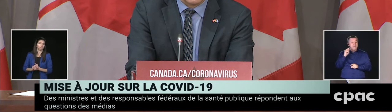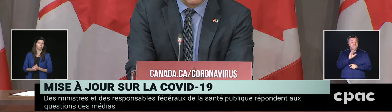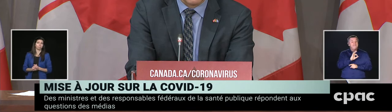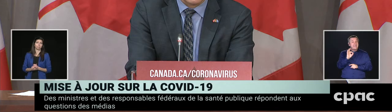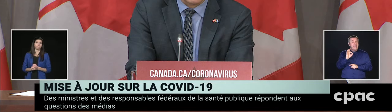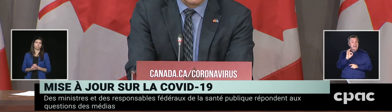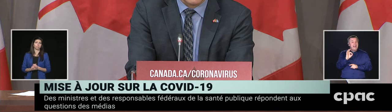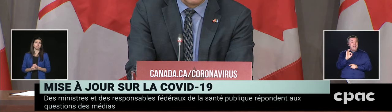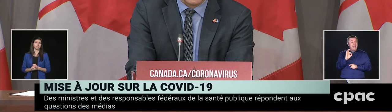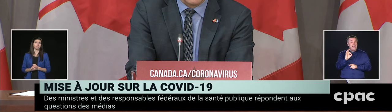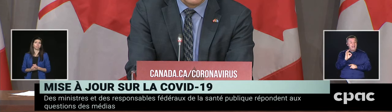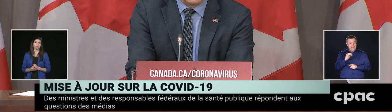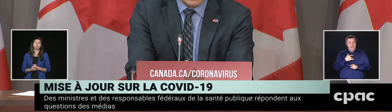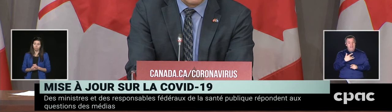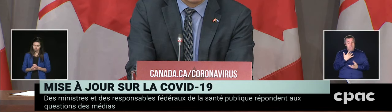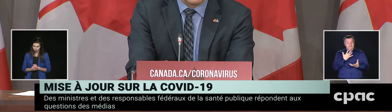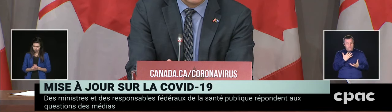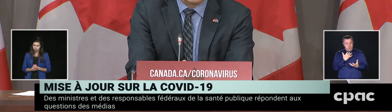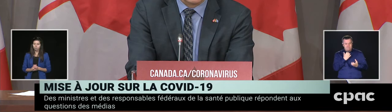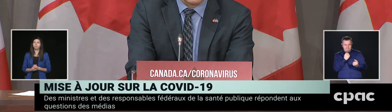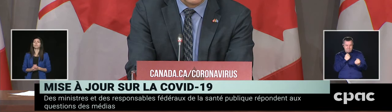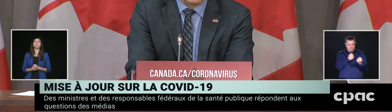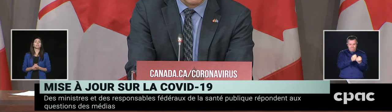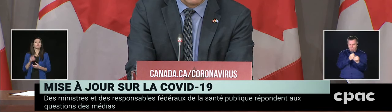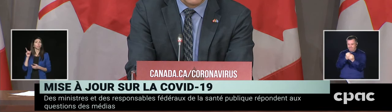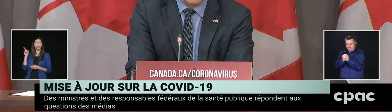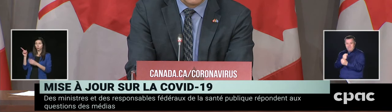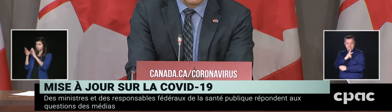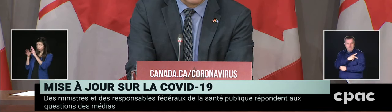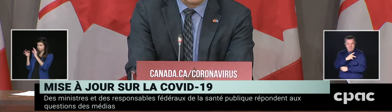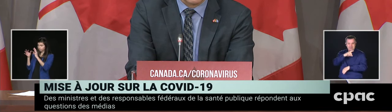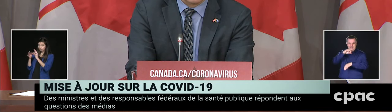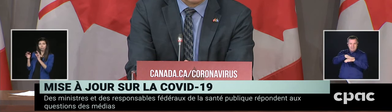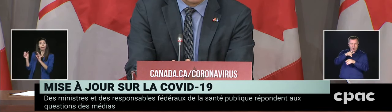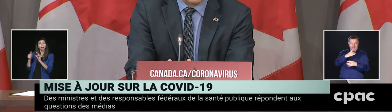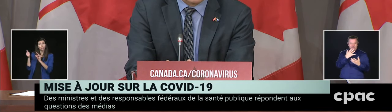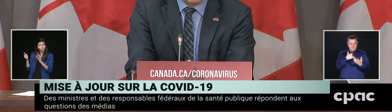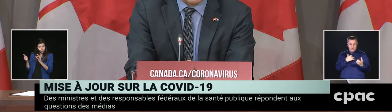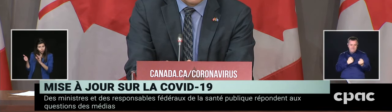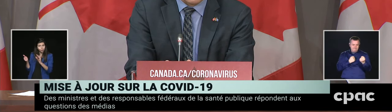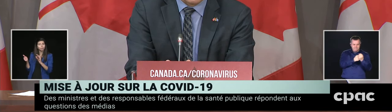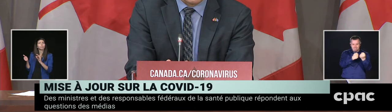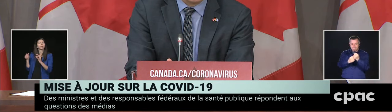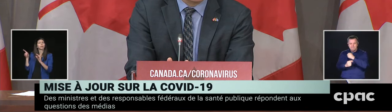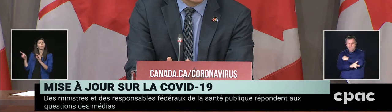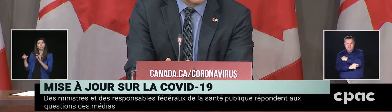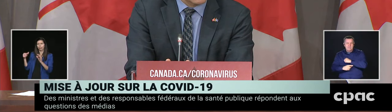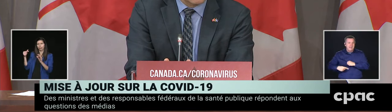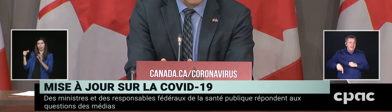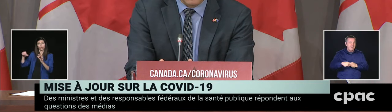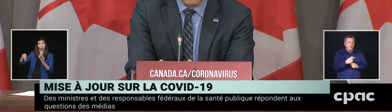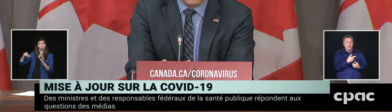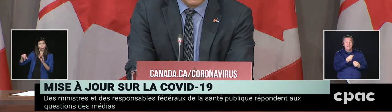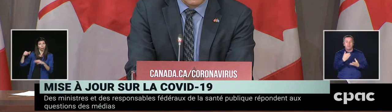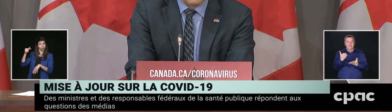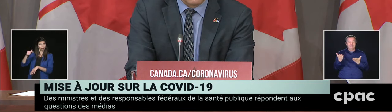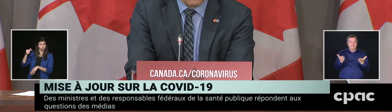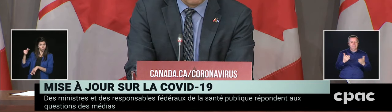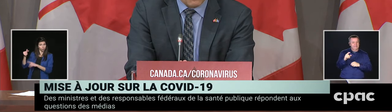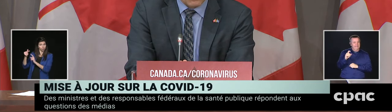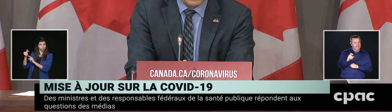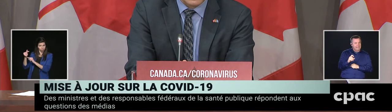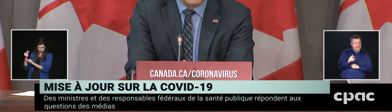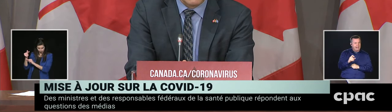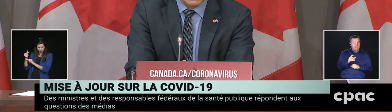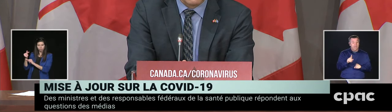d'appuyer les provinces et les territoires, à appuyer ces travailleurs qui fournissent des services essentiels. Les discussions